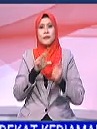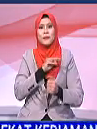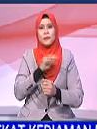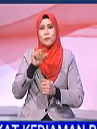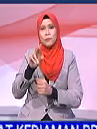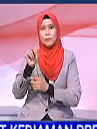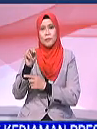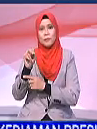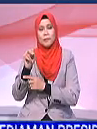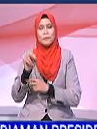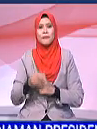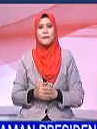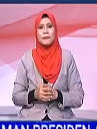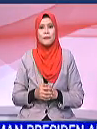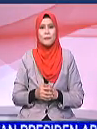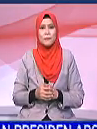Guan Di Koh Hui.